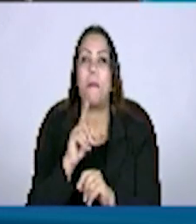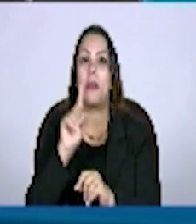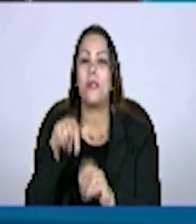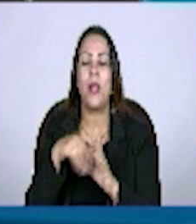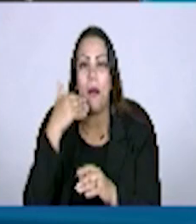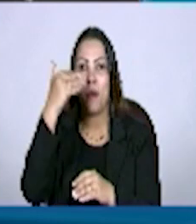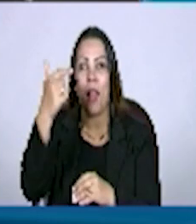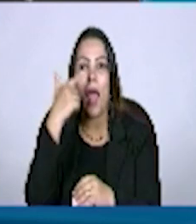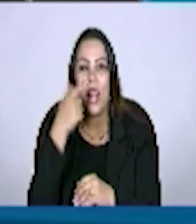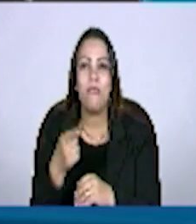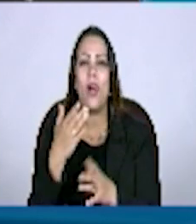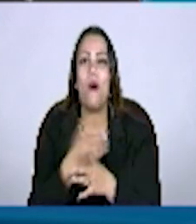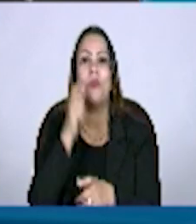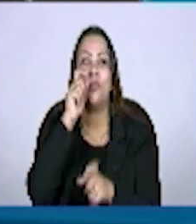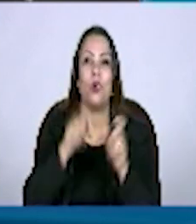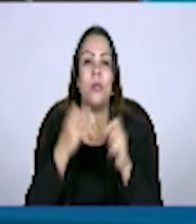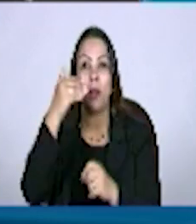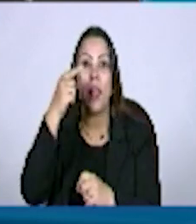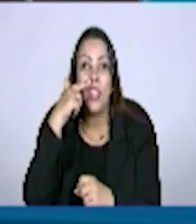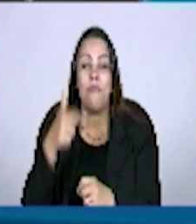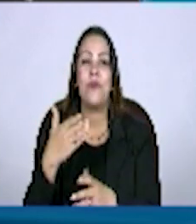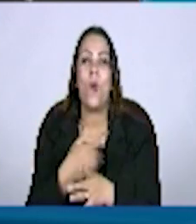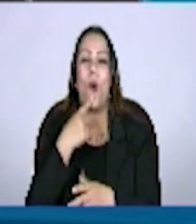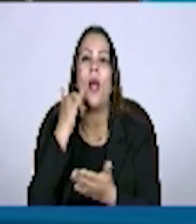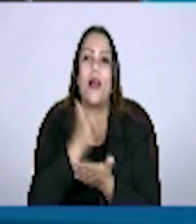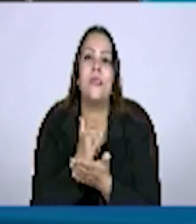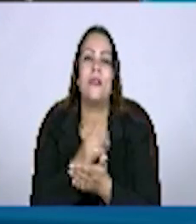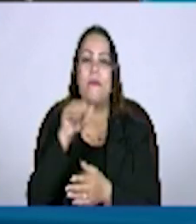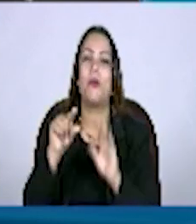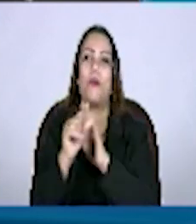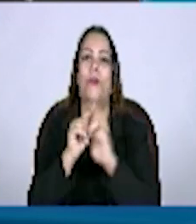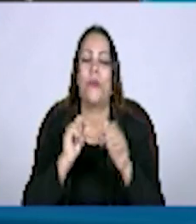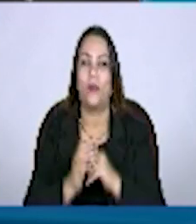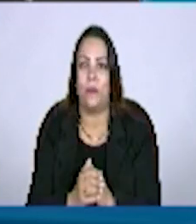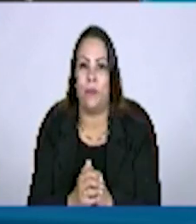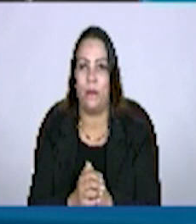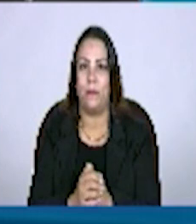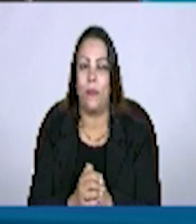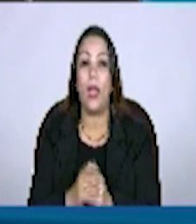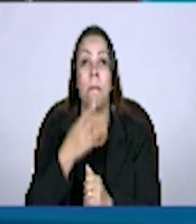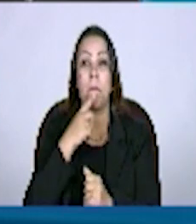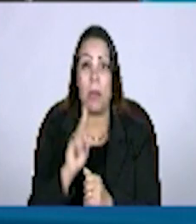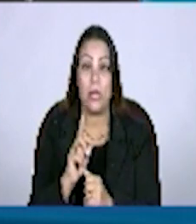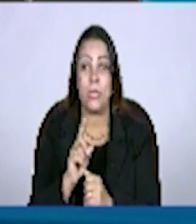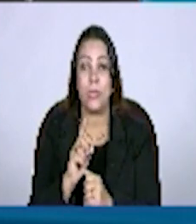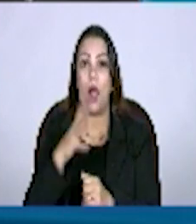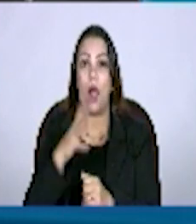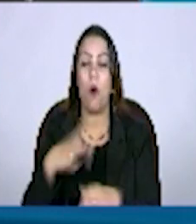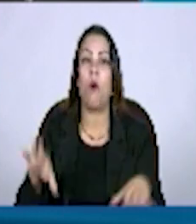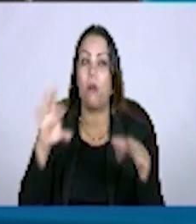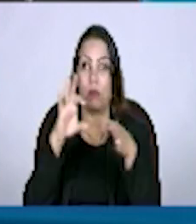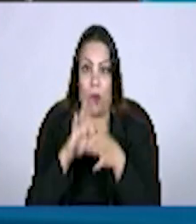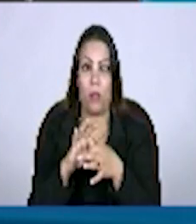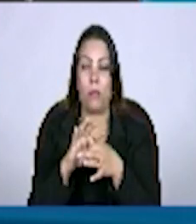انت بتتطلع اليه او الشخص بيتطلع اليه هو ده الاساس في الموضوع لكن لو